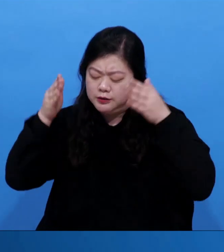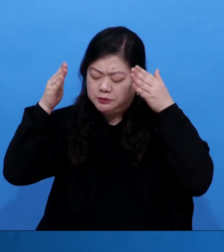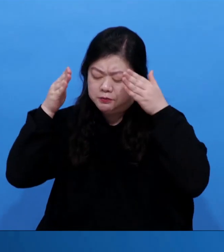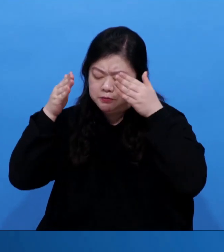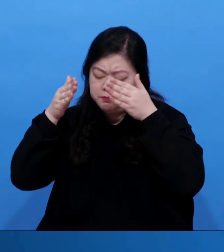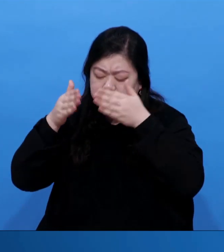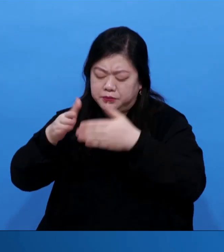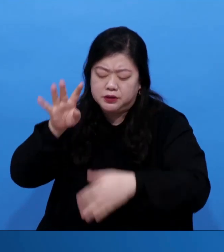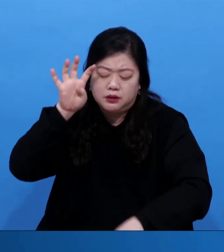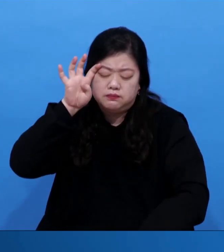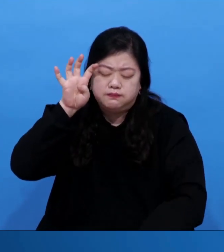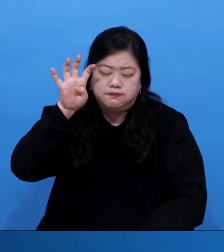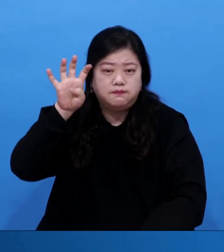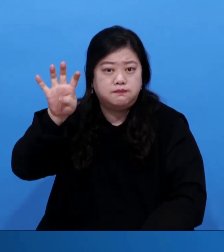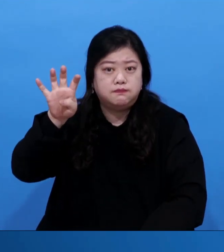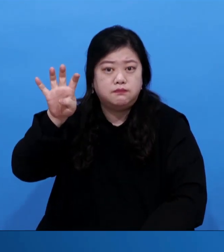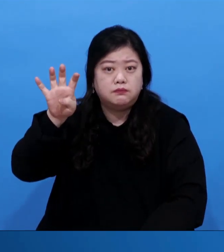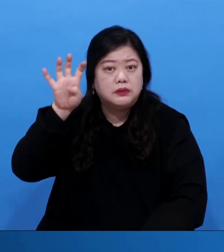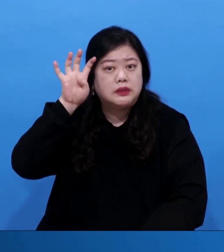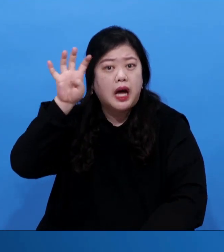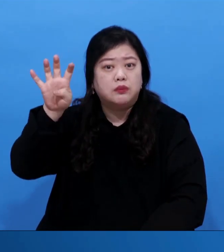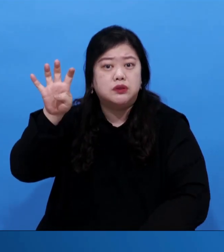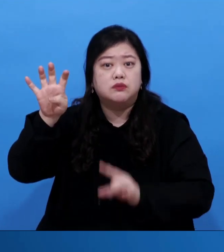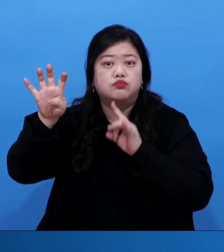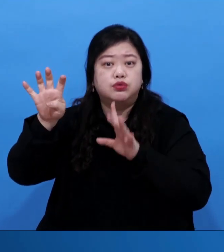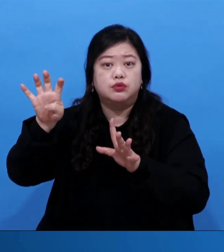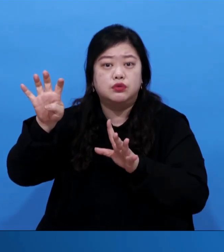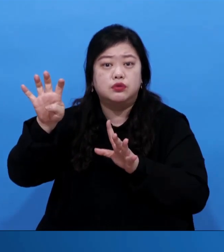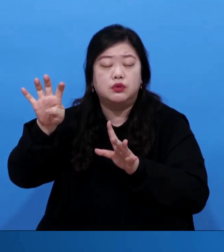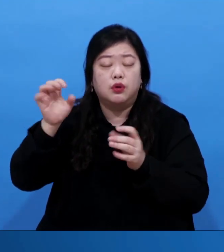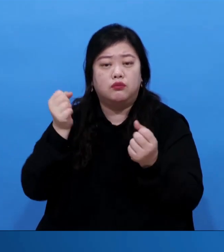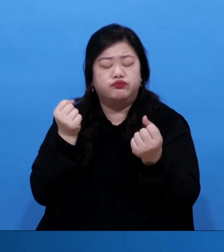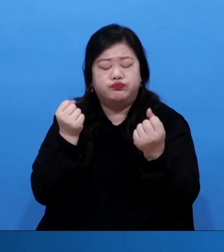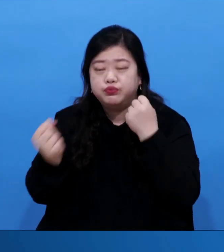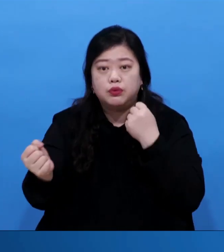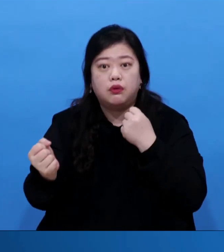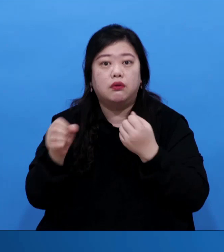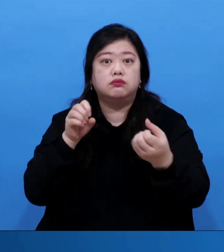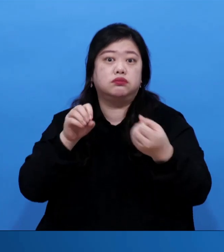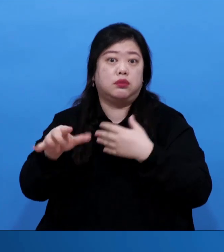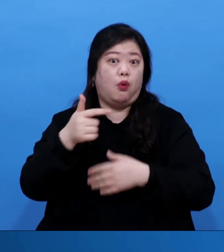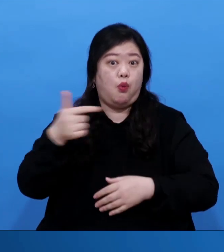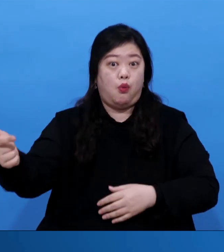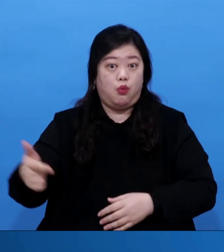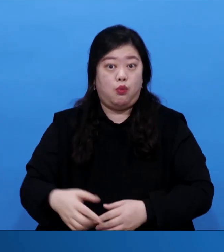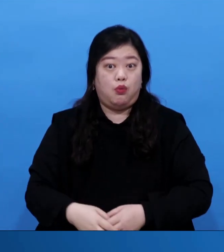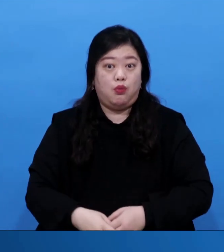visions. 사도행전 2장입니다. That's Acts chapter 2. 그러면 이 축복을 누리게 되면은